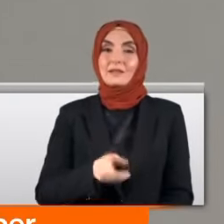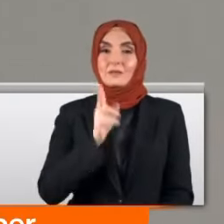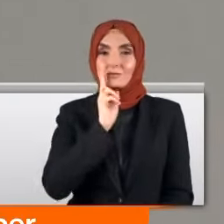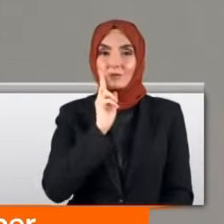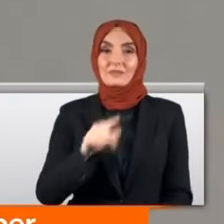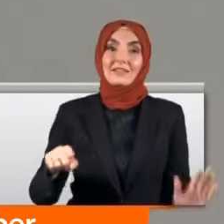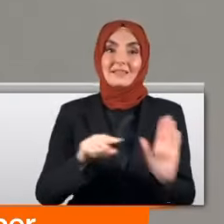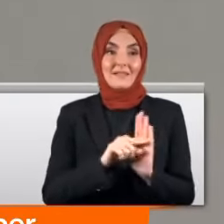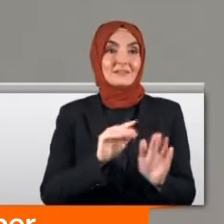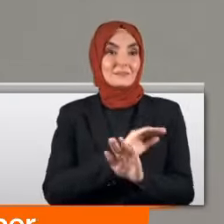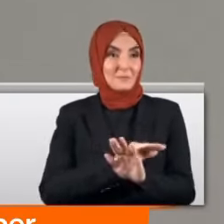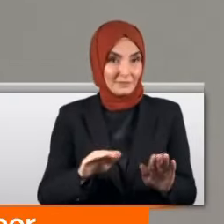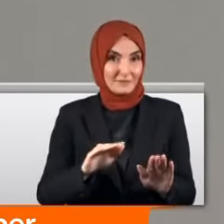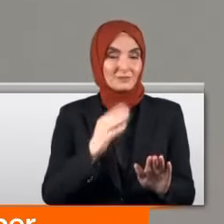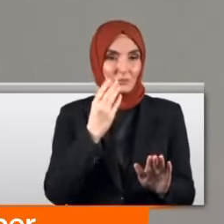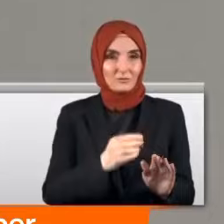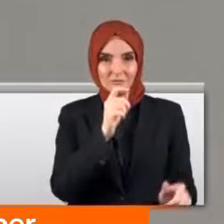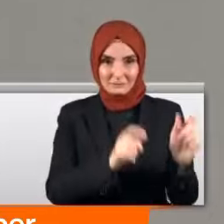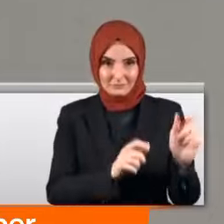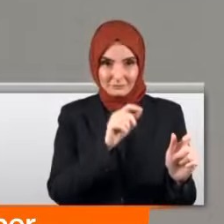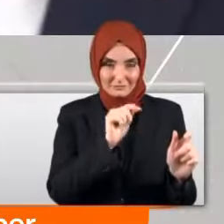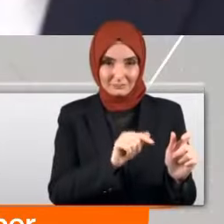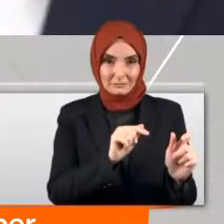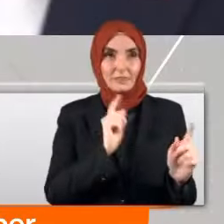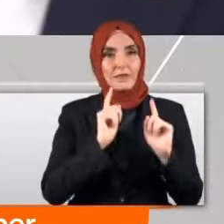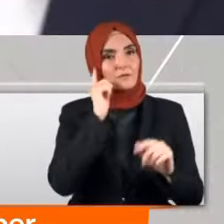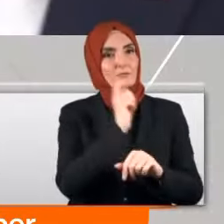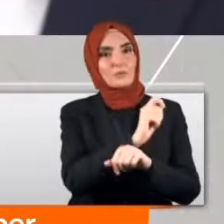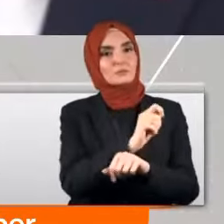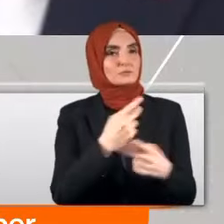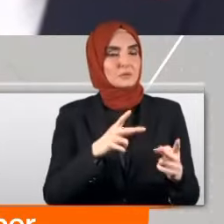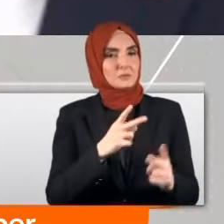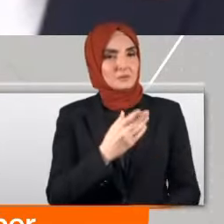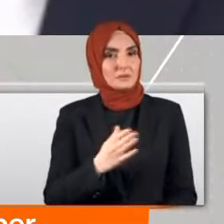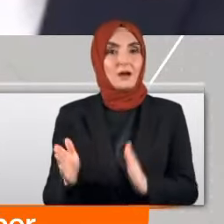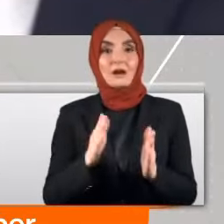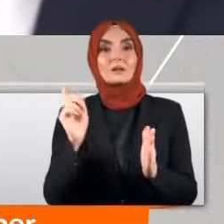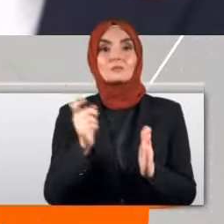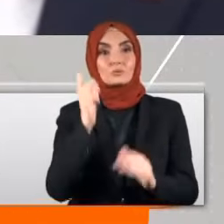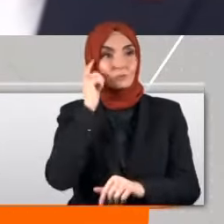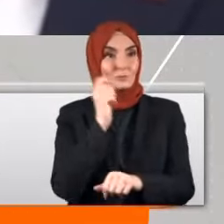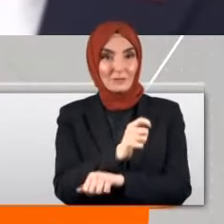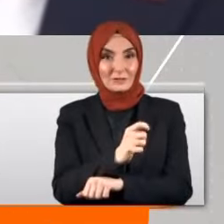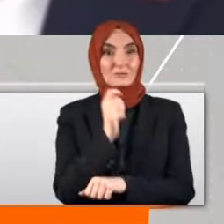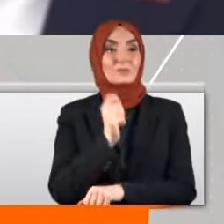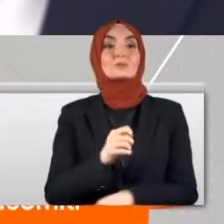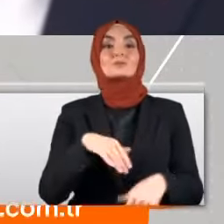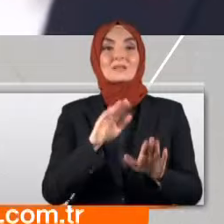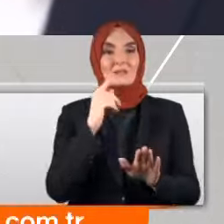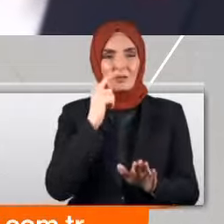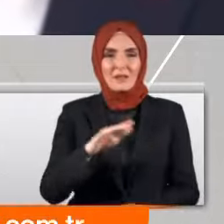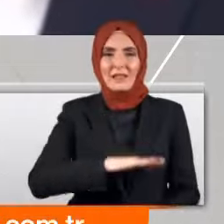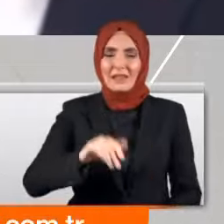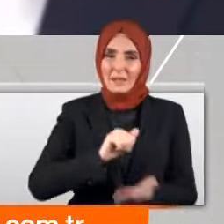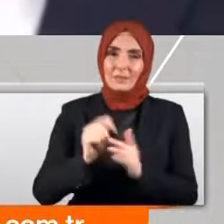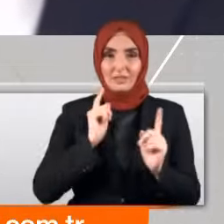sonuçlanmasıyla beraber taraflar dava yoluna gidebilecektir. Yani arabulucuya başvuru zorunlu olmasaydı bunların hepsi davaya intikal edecekti. Doğru. 140